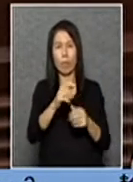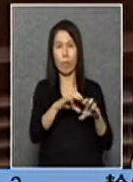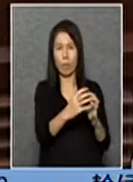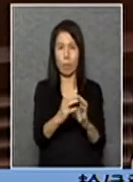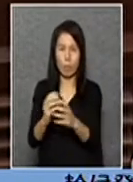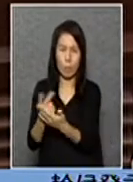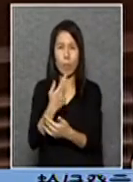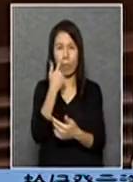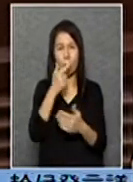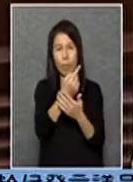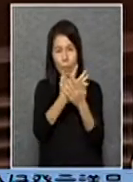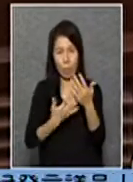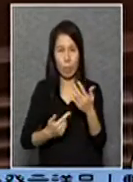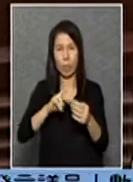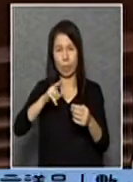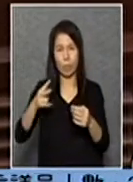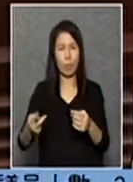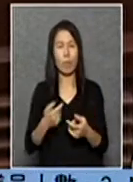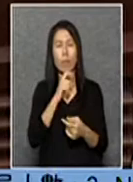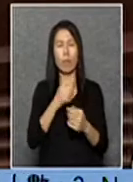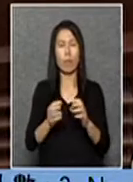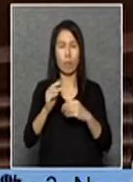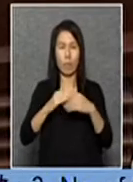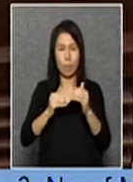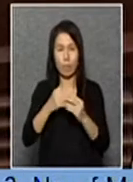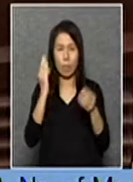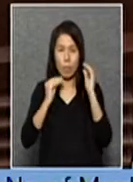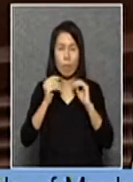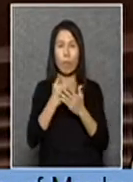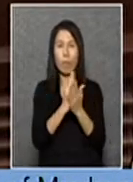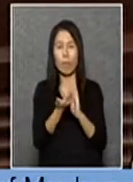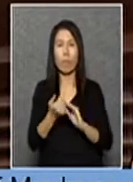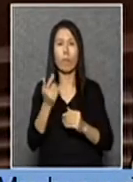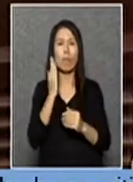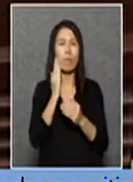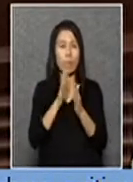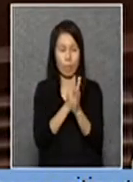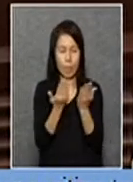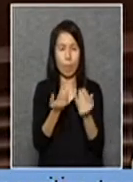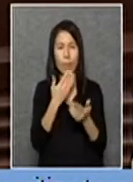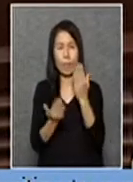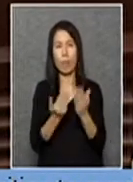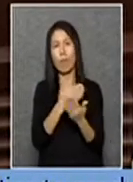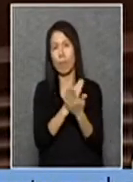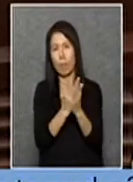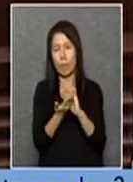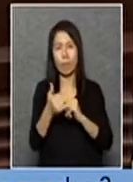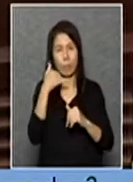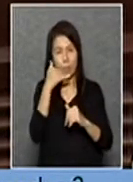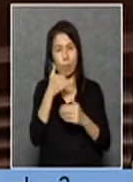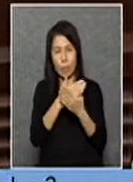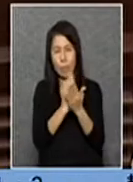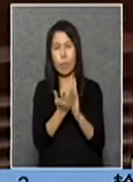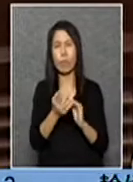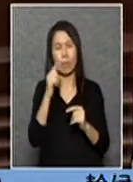頁，更多地運用資訊科技，例如 Facebook、智能手機應用程式等等，以方便市民進一步了解部門